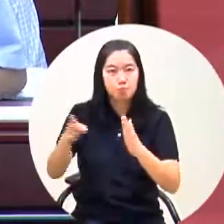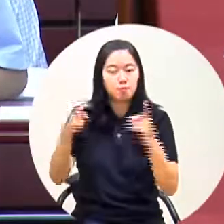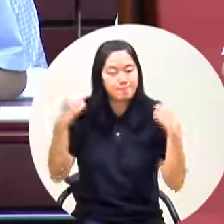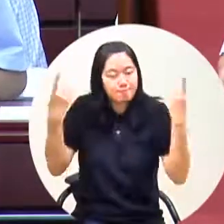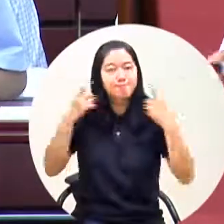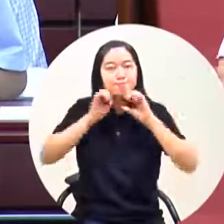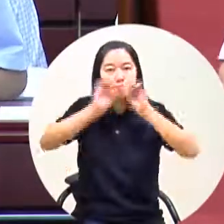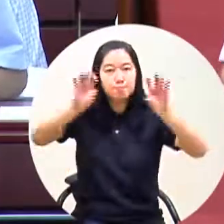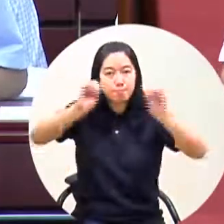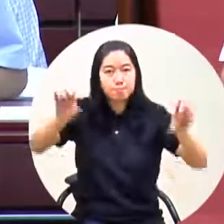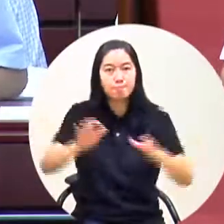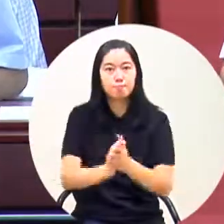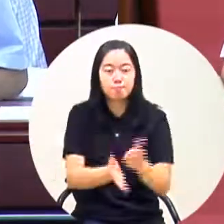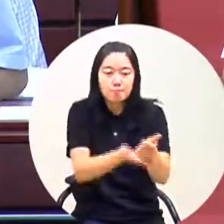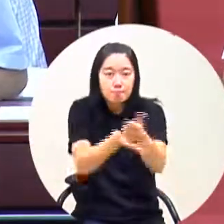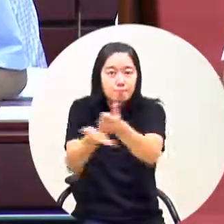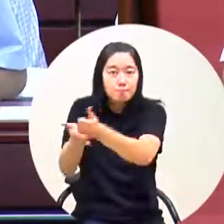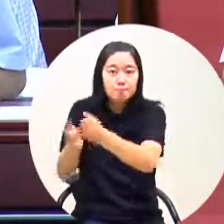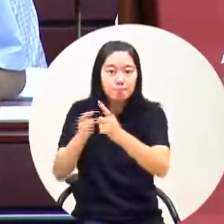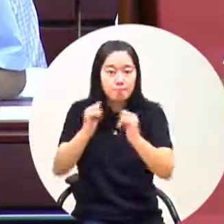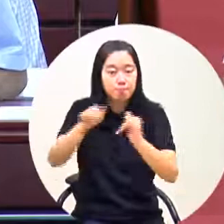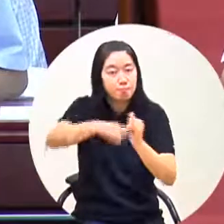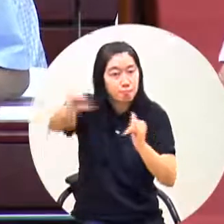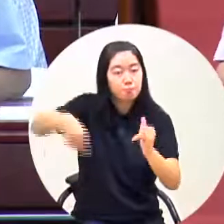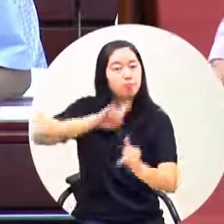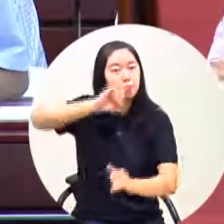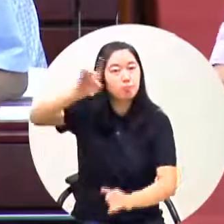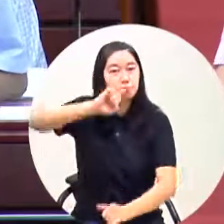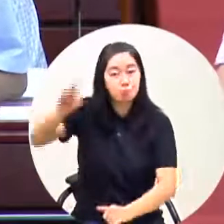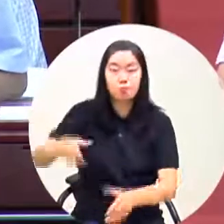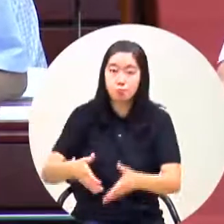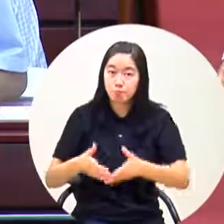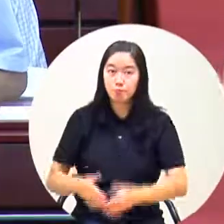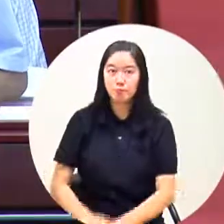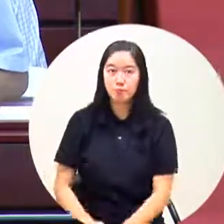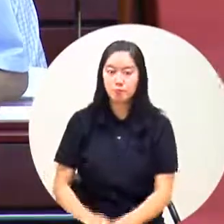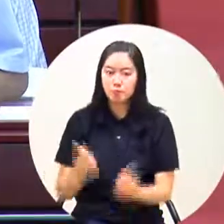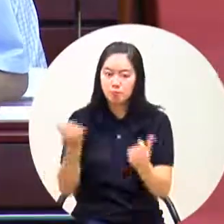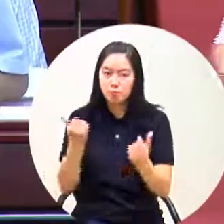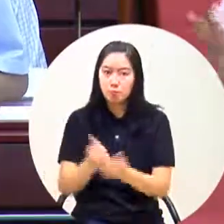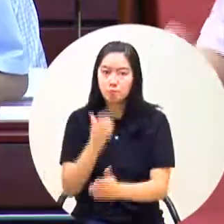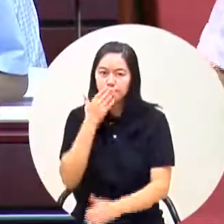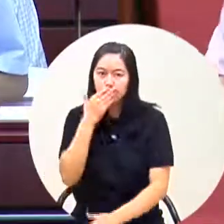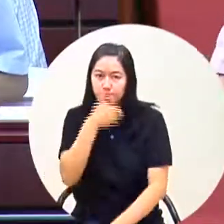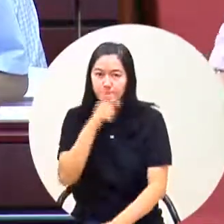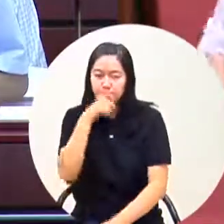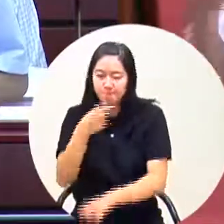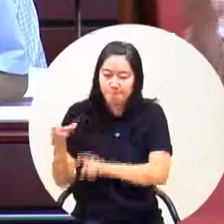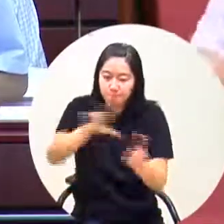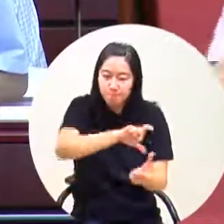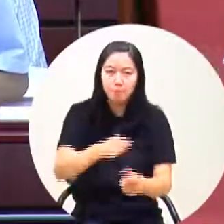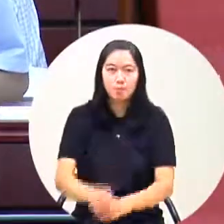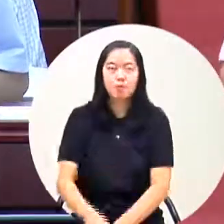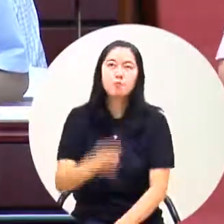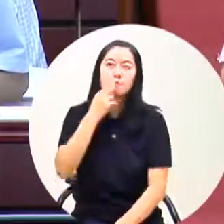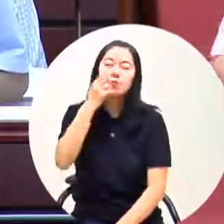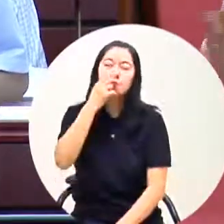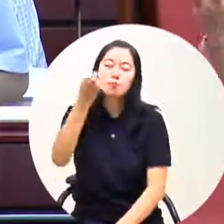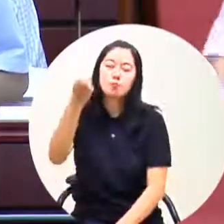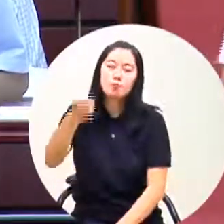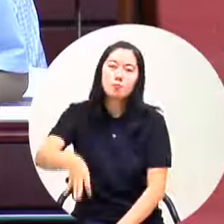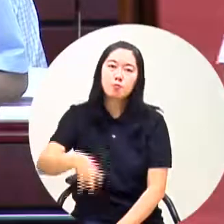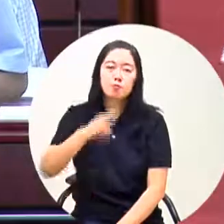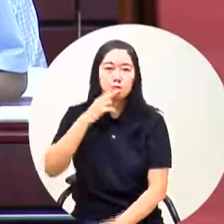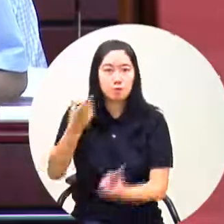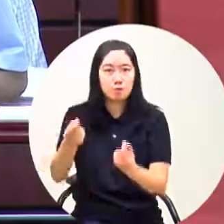不对？鼓励民众检举嘛。你若像人咧偷倒垃圾啦，或者都乱丢烟蒂啊，恁环保局也